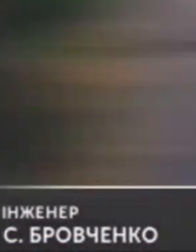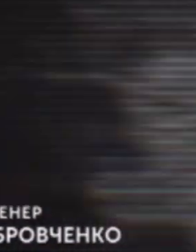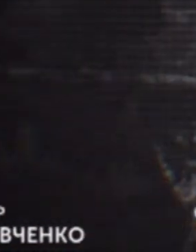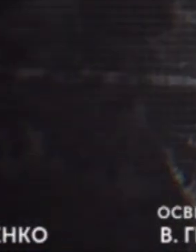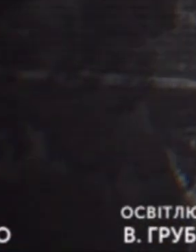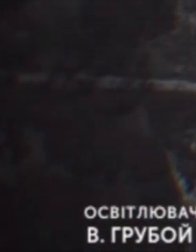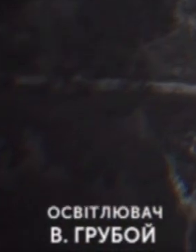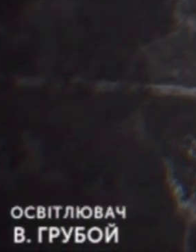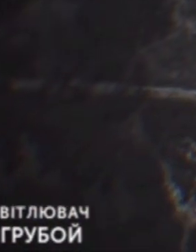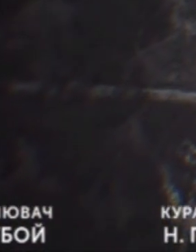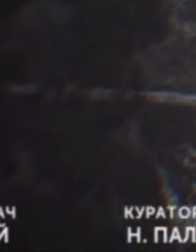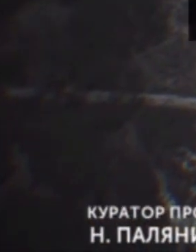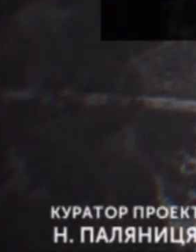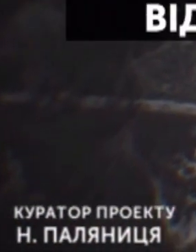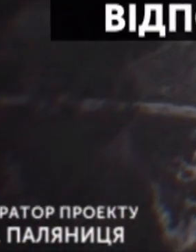Дякую.